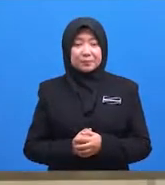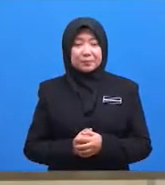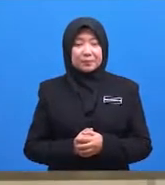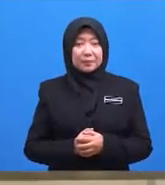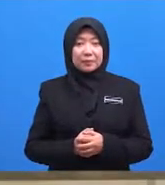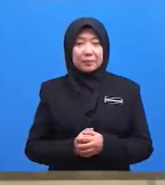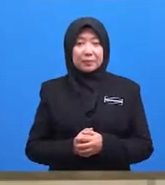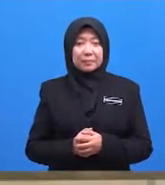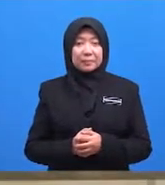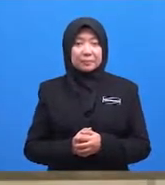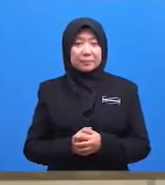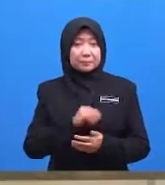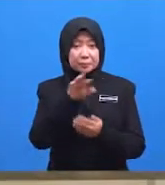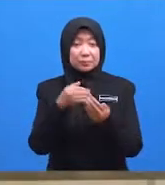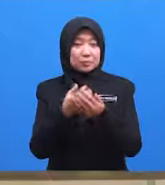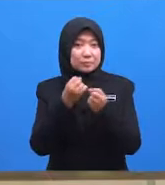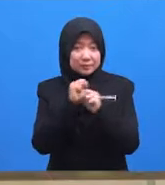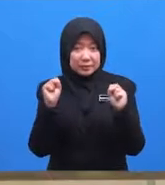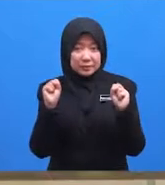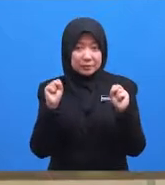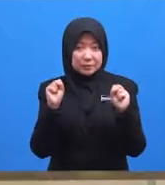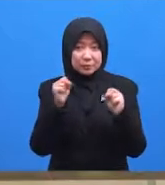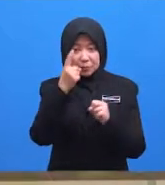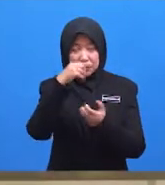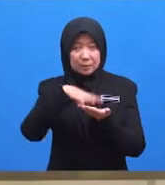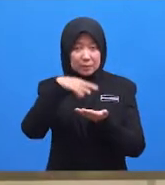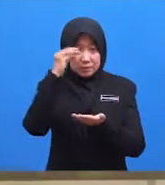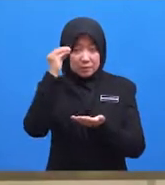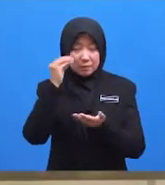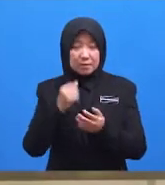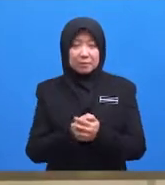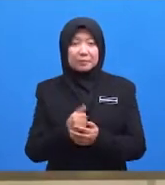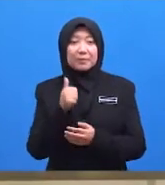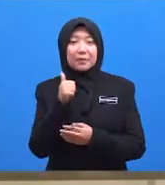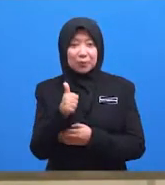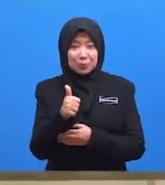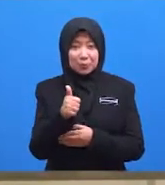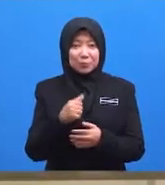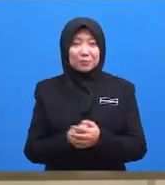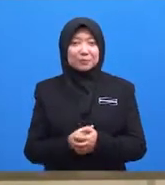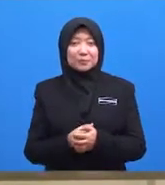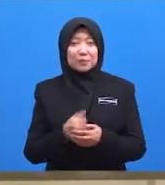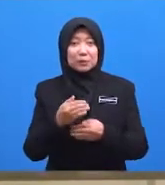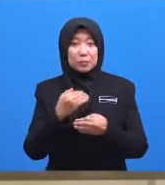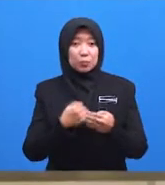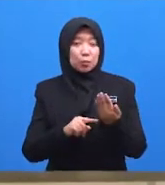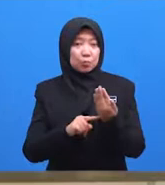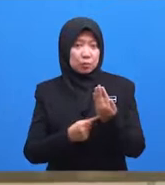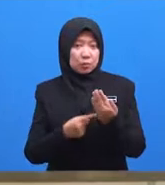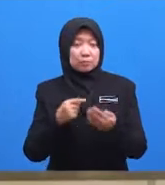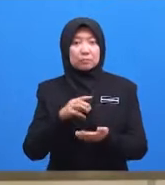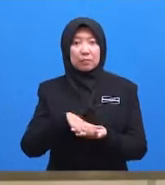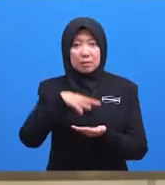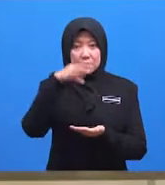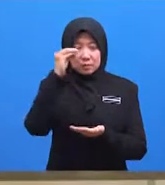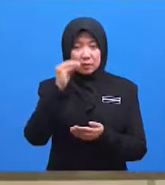Baiklah murid-murid, adakah semua murid sudah bersedia untuk belajar? Bagus. Sebelum memulakan